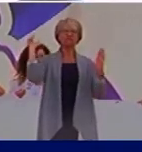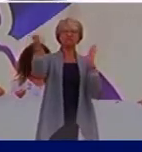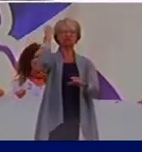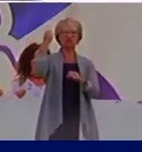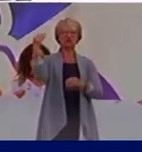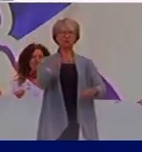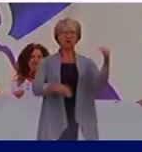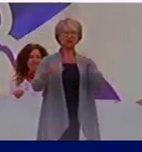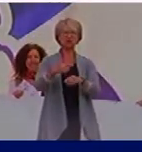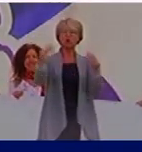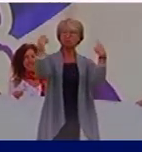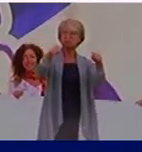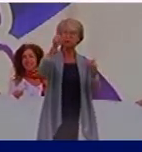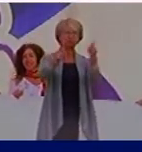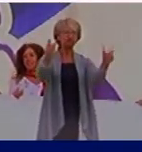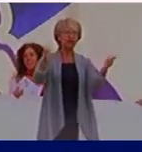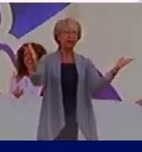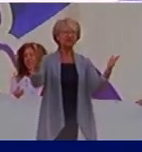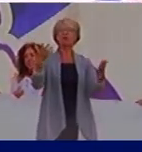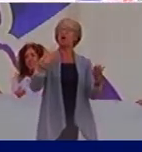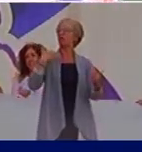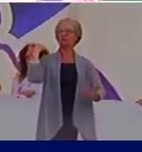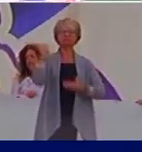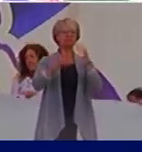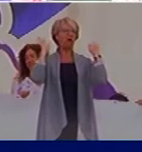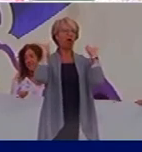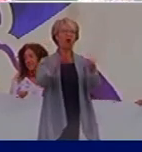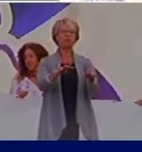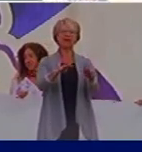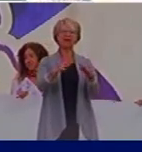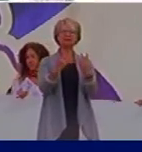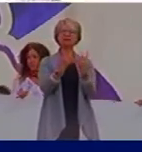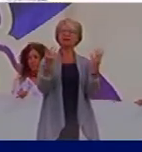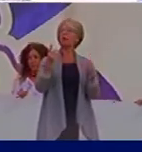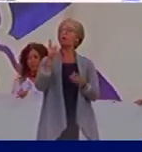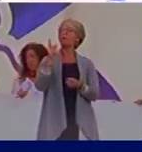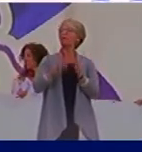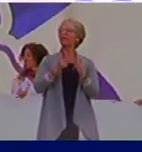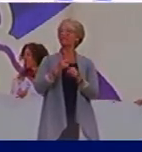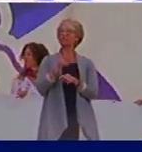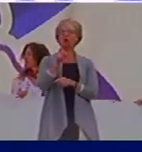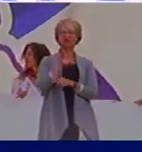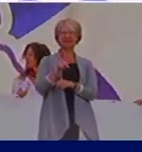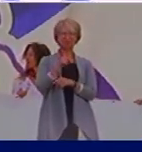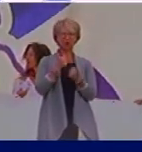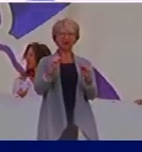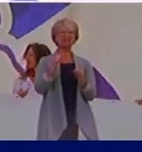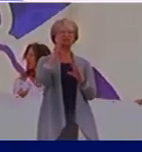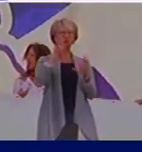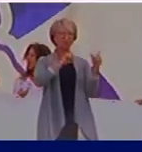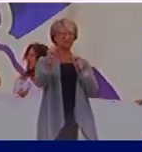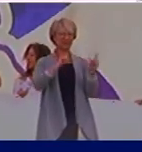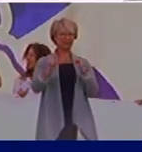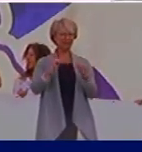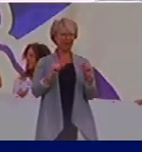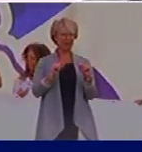elezioni, con questa gente andremo a battere i signori del Partito Democratico e i signori del 5 Stelle,